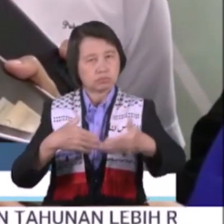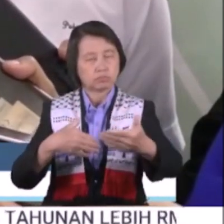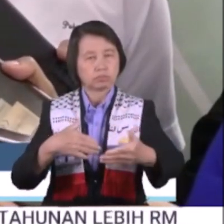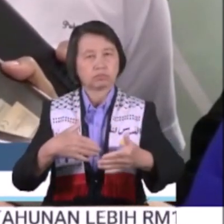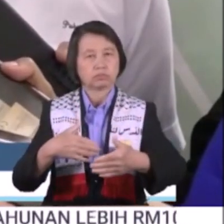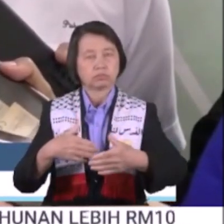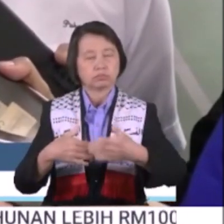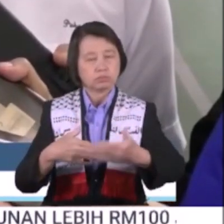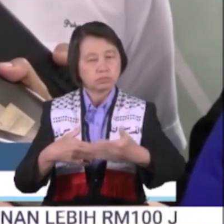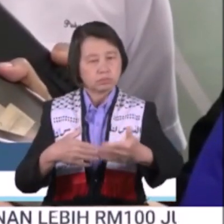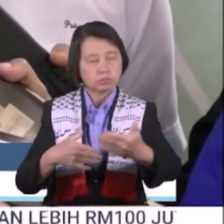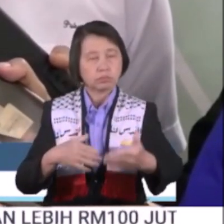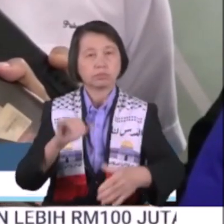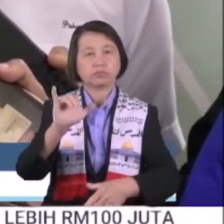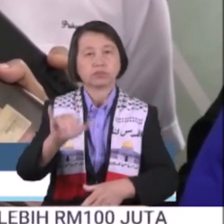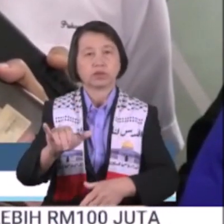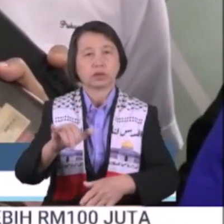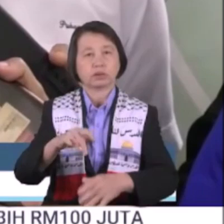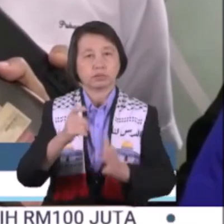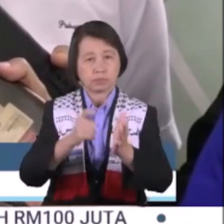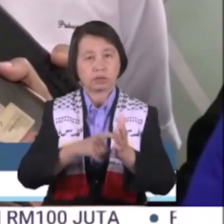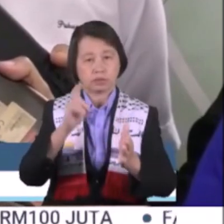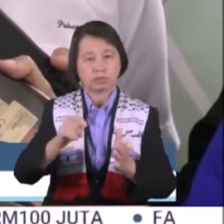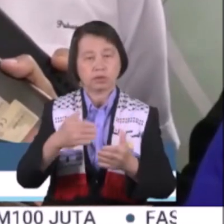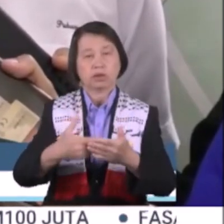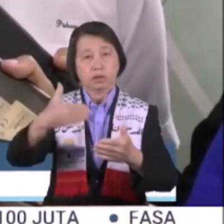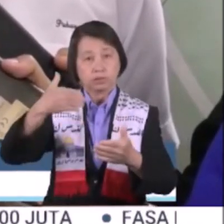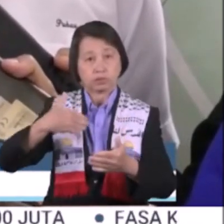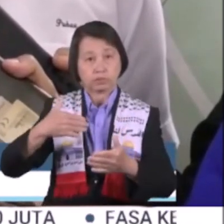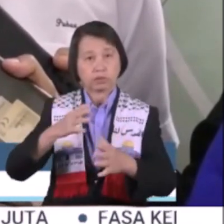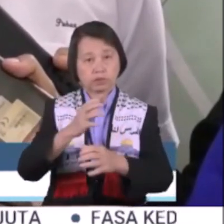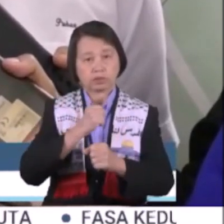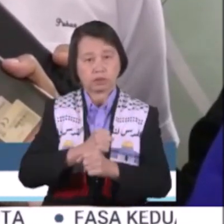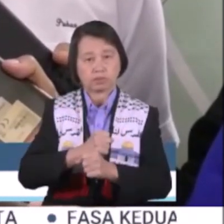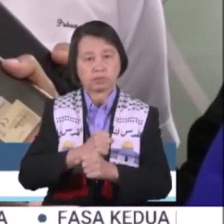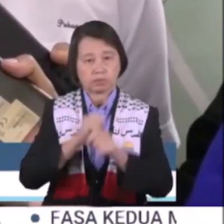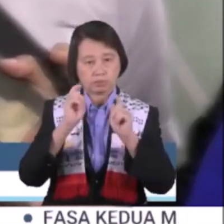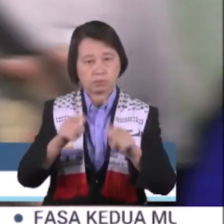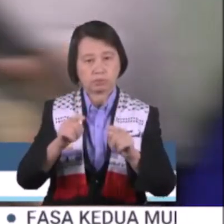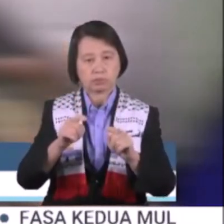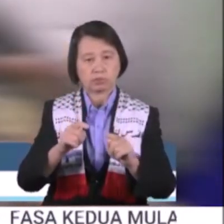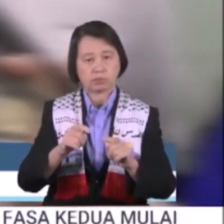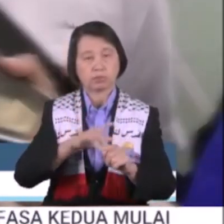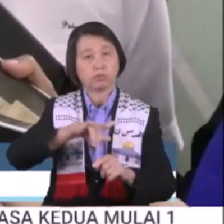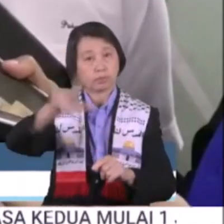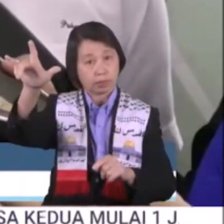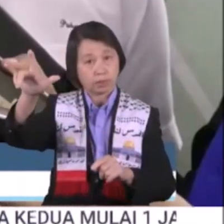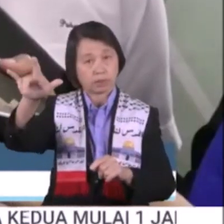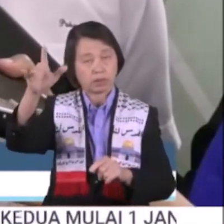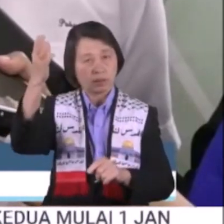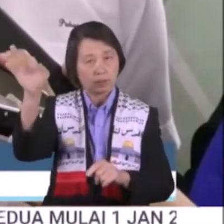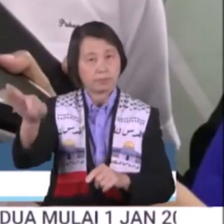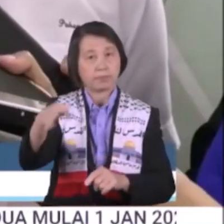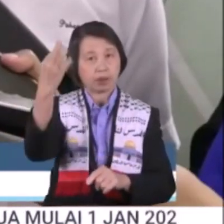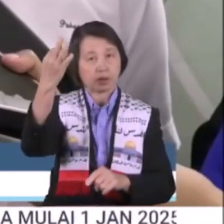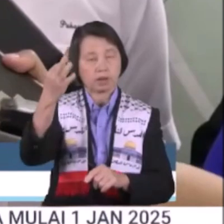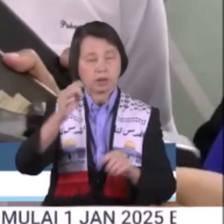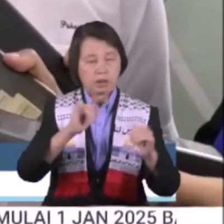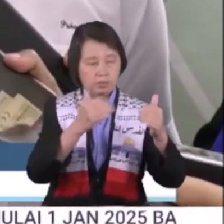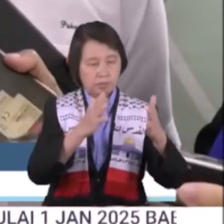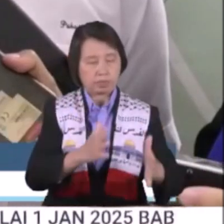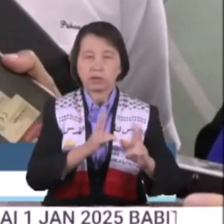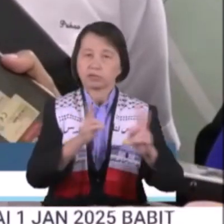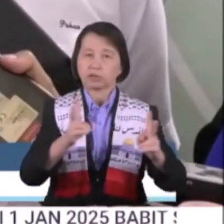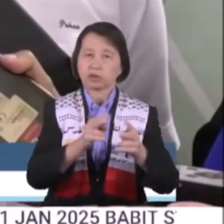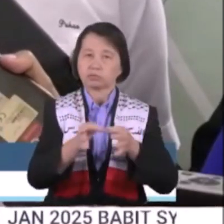langkah-langkah yang diperlukan sebelum mereka ni dapat ke Paris. Kita punya atlet sangat berdisiplin dalam